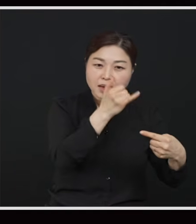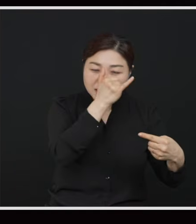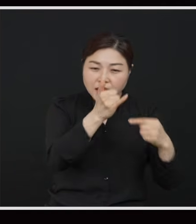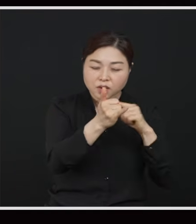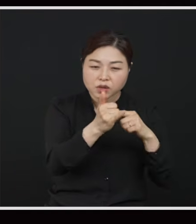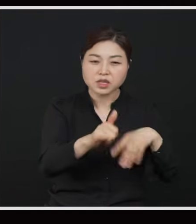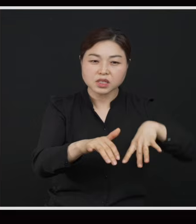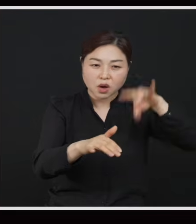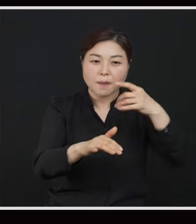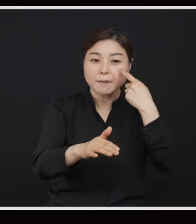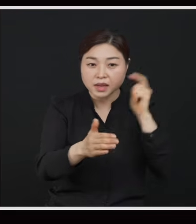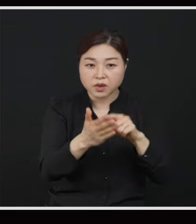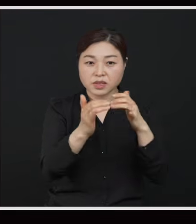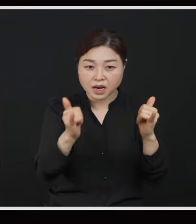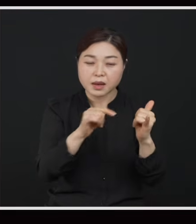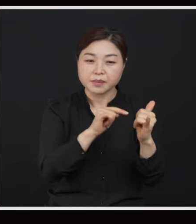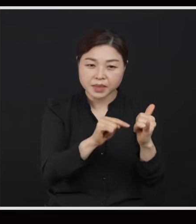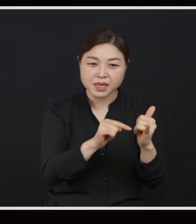큰 상을 받고